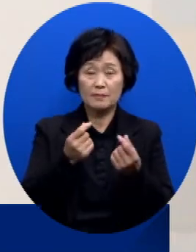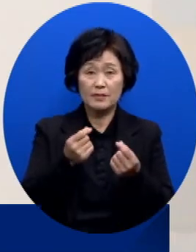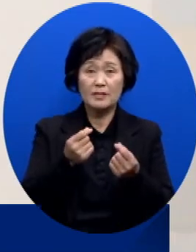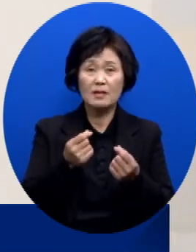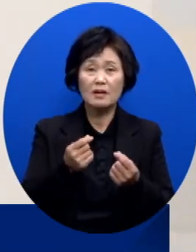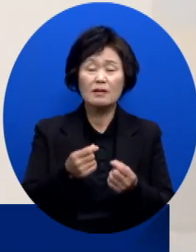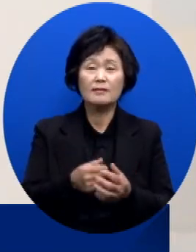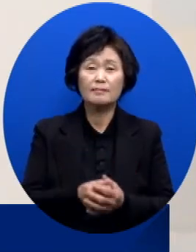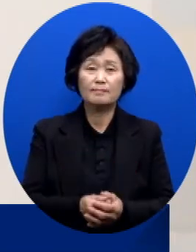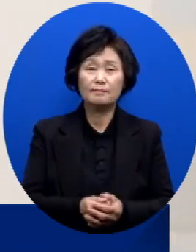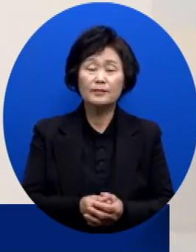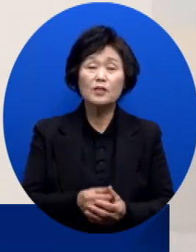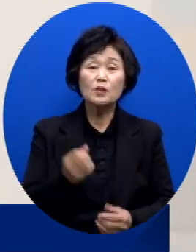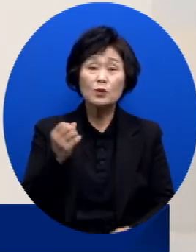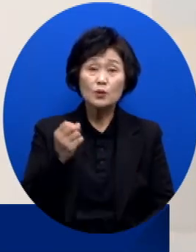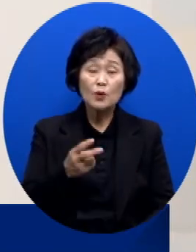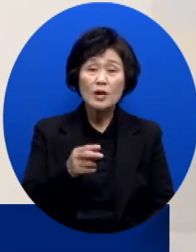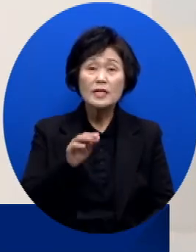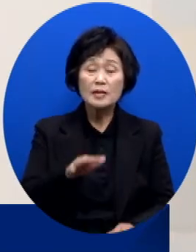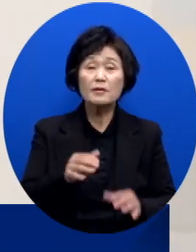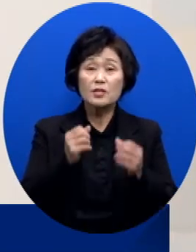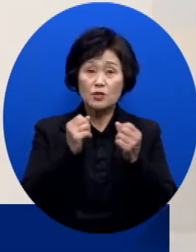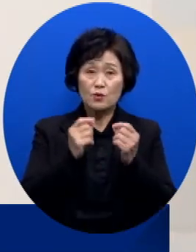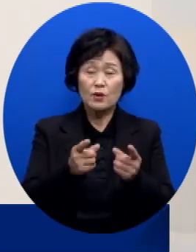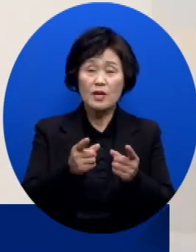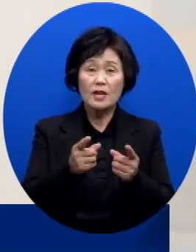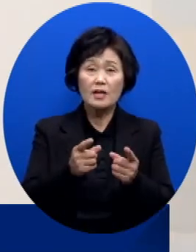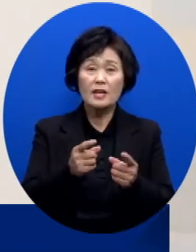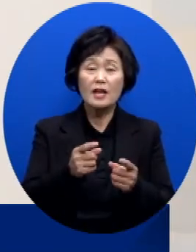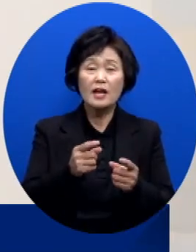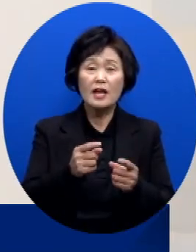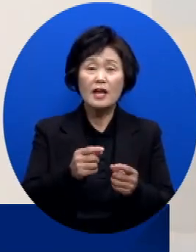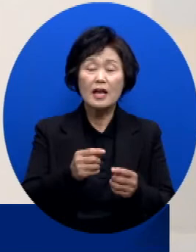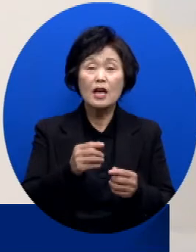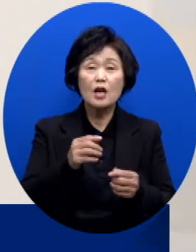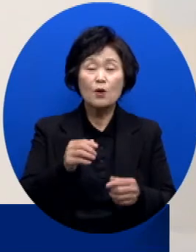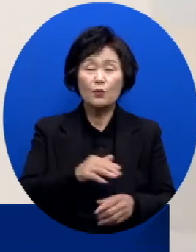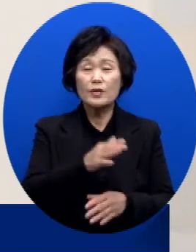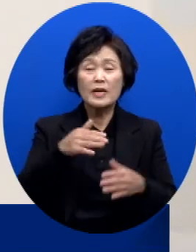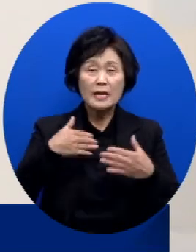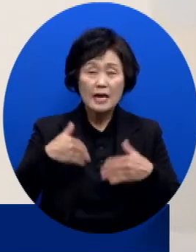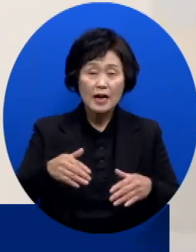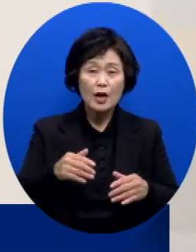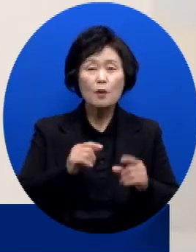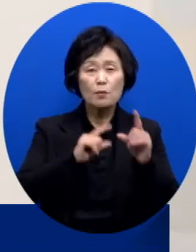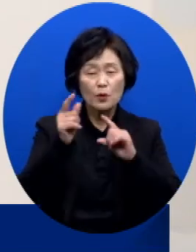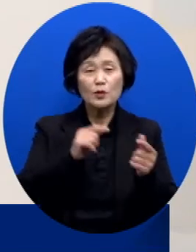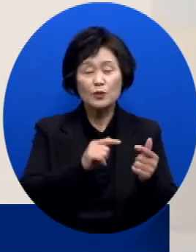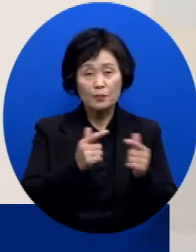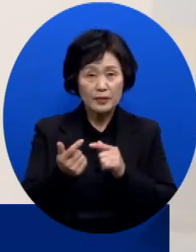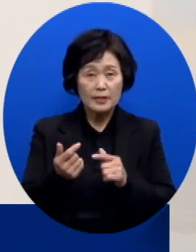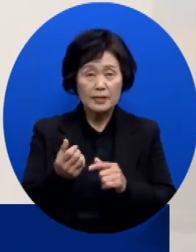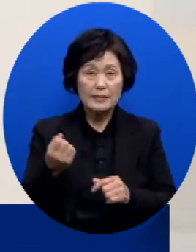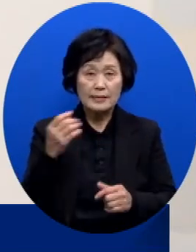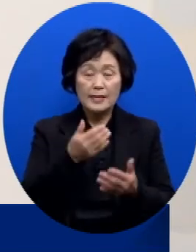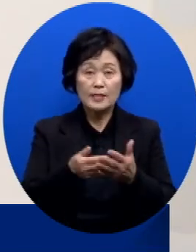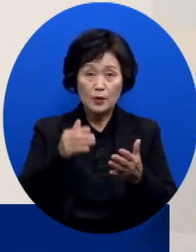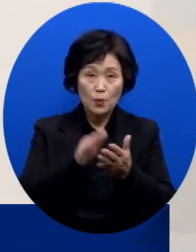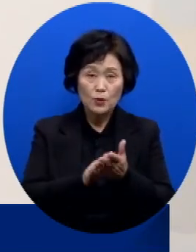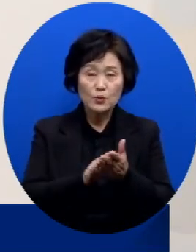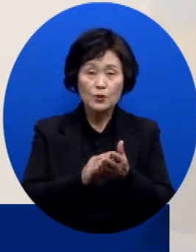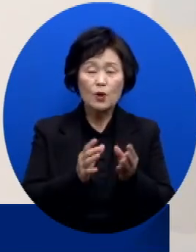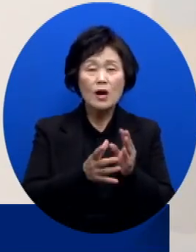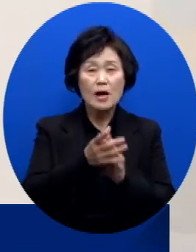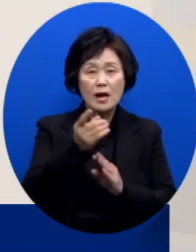바가 있다고 생각하고 이번 기회에 그것을 우리가 상쇄할 수 있도록 연합과 일치에